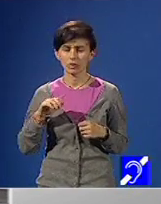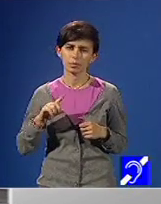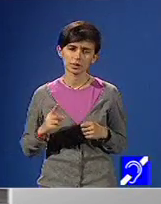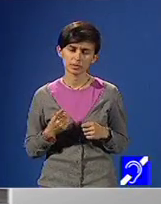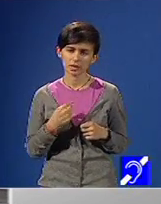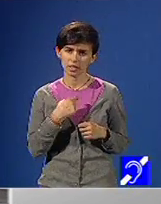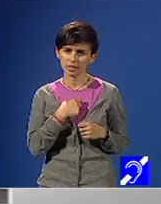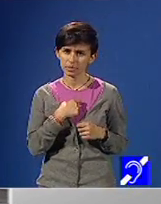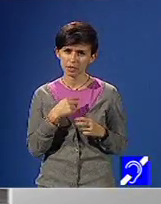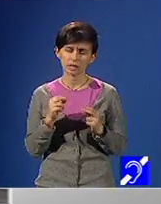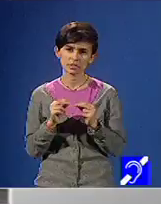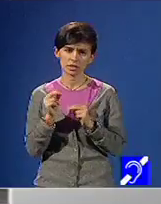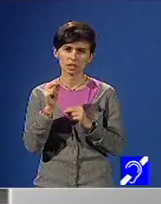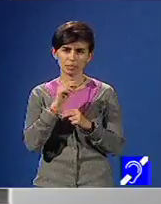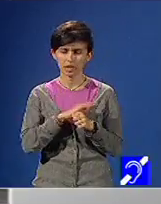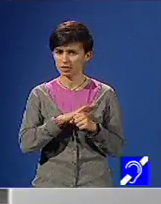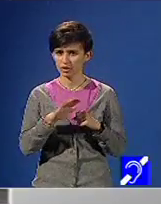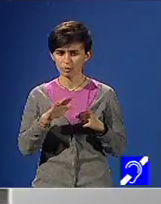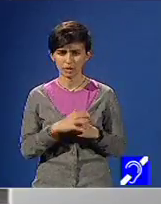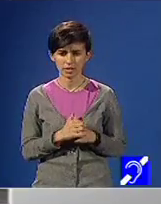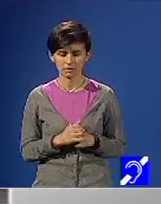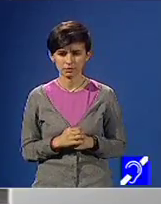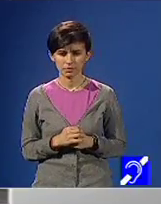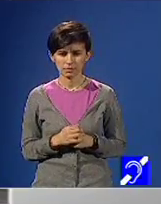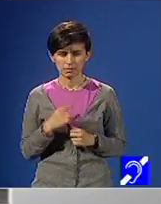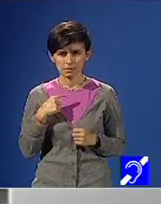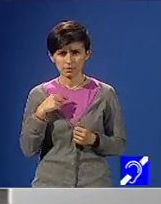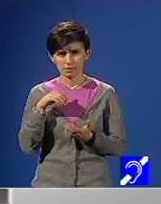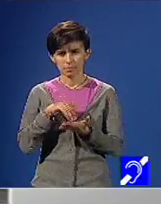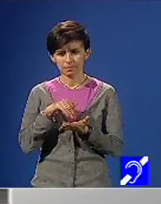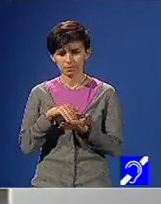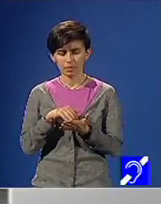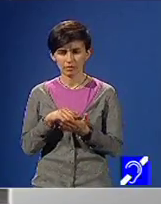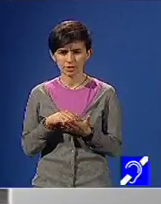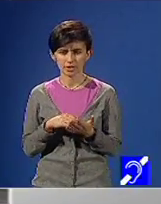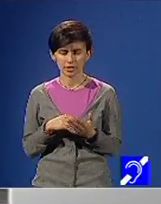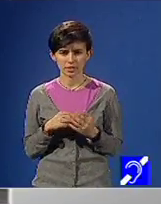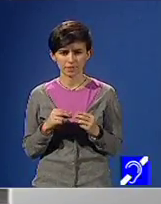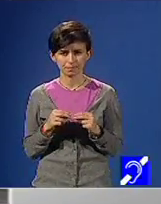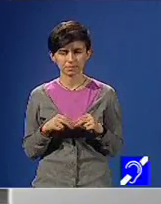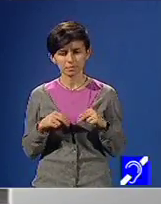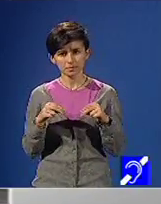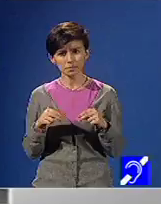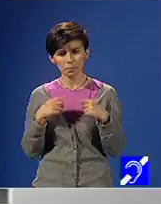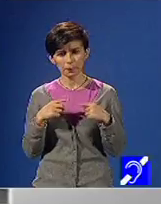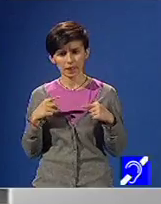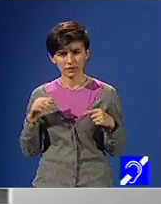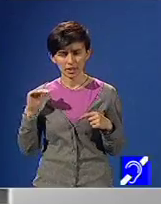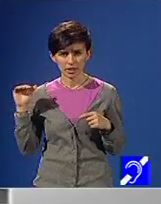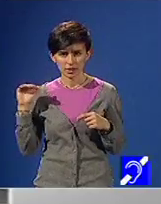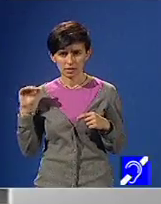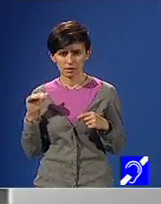se poată recupera complet. Însă este nevoie să-l aducem pe fiecare copil la maximum